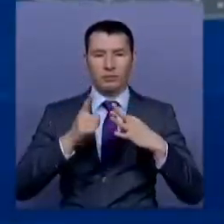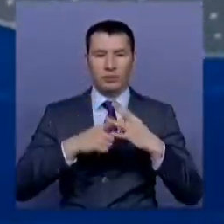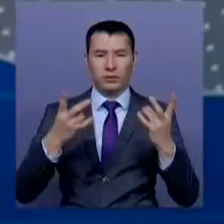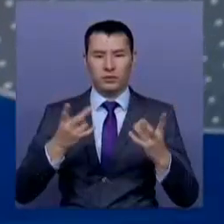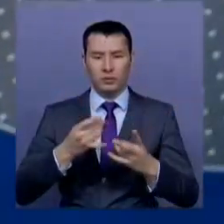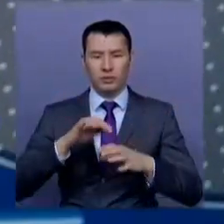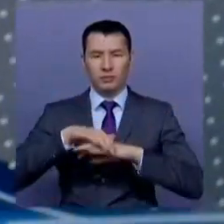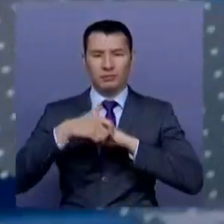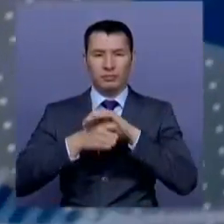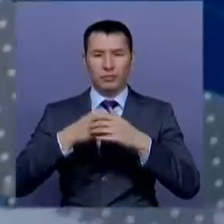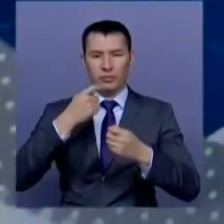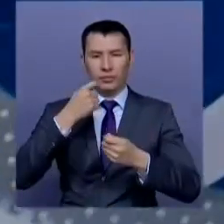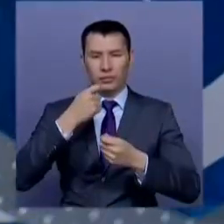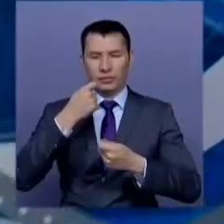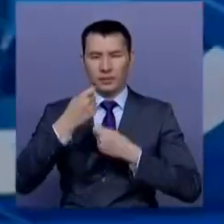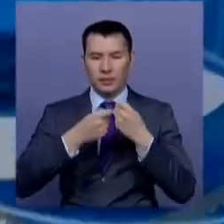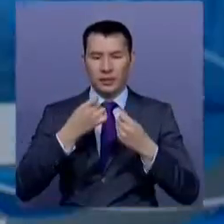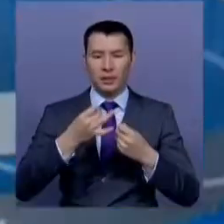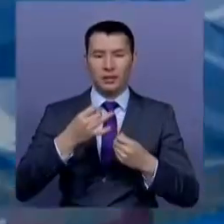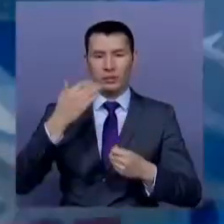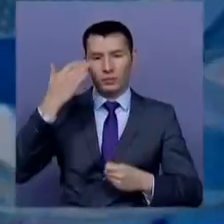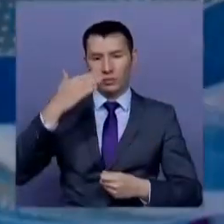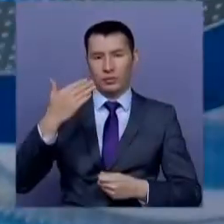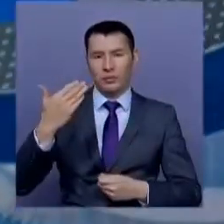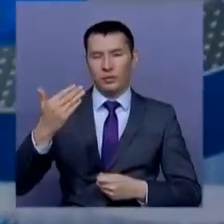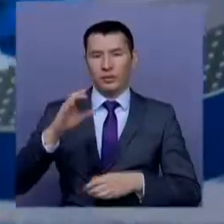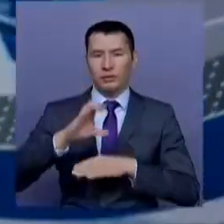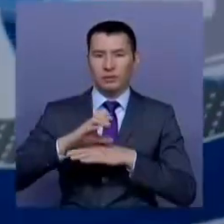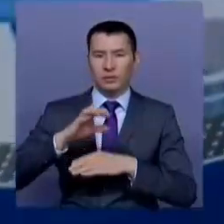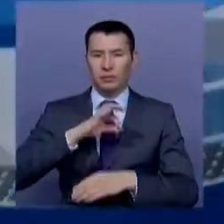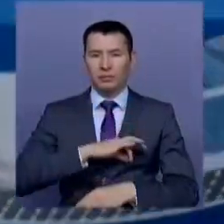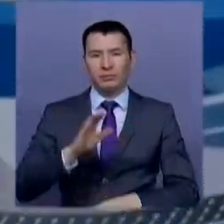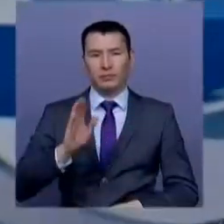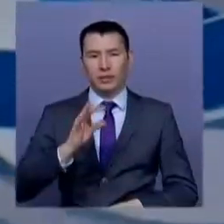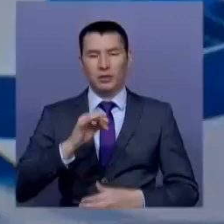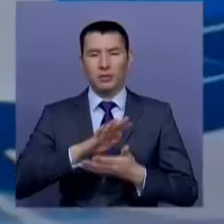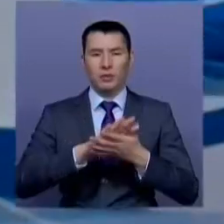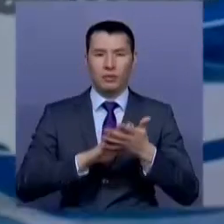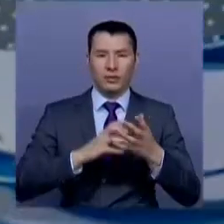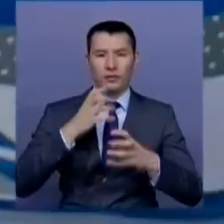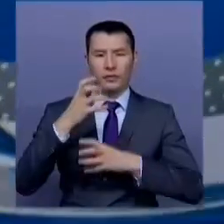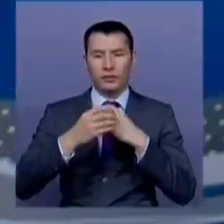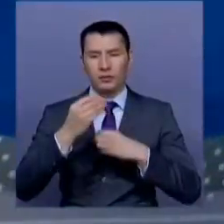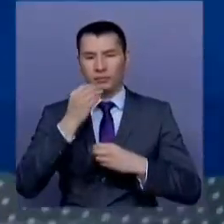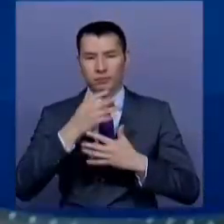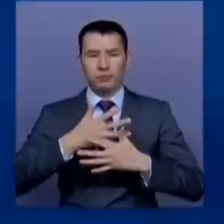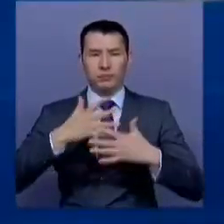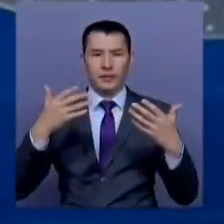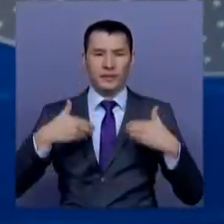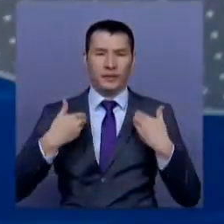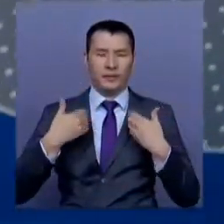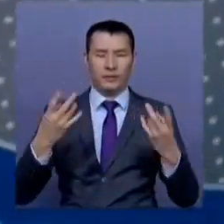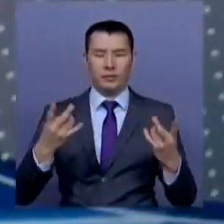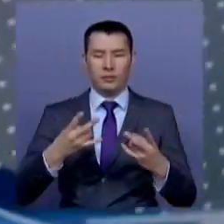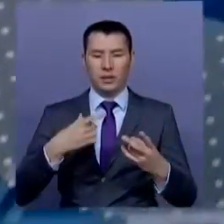руки антисептиком, не используйте чужую посуду и питайтесь свежими овощами и фруктами. Помните, проявив личную ответственность, вы